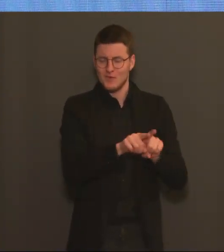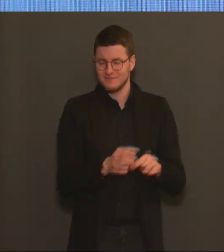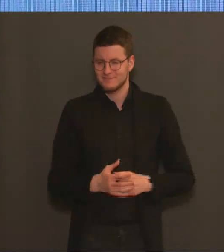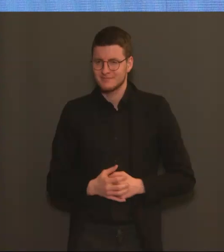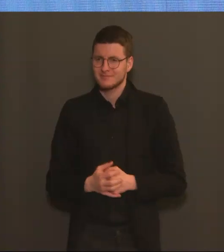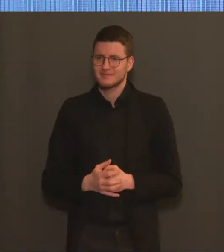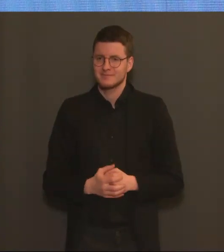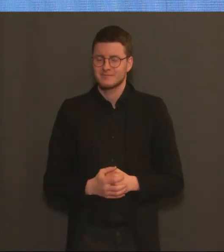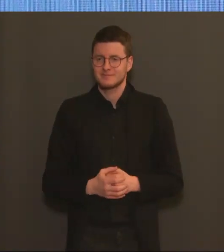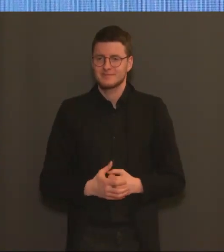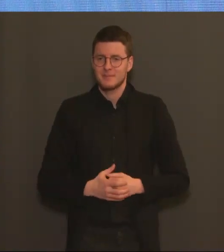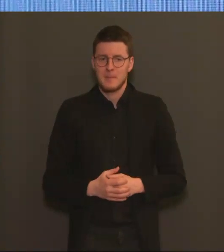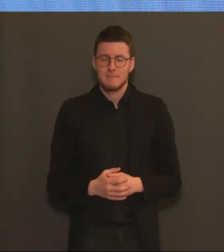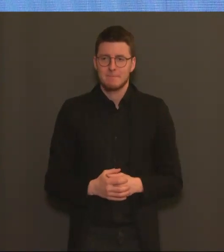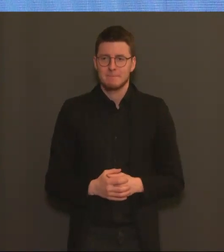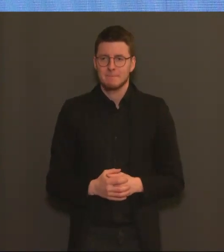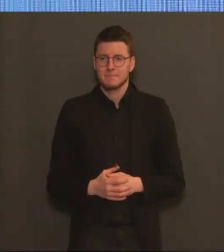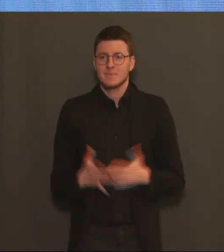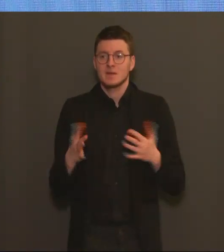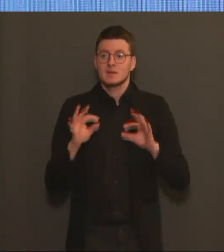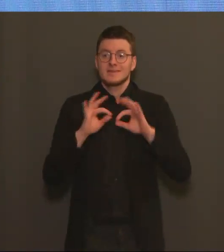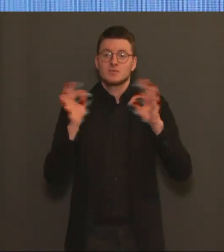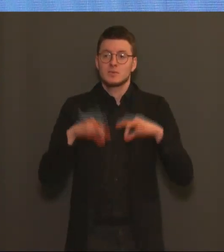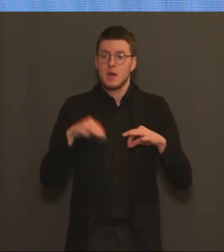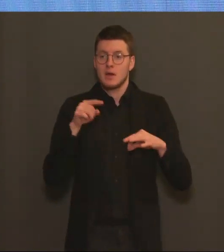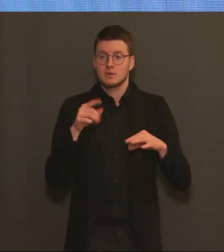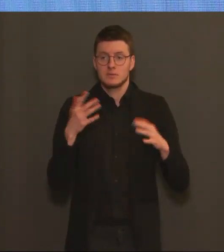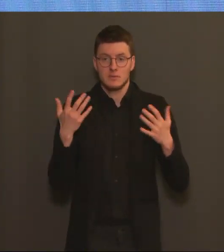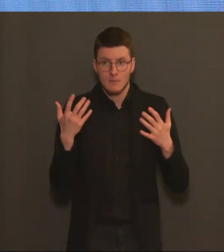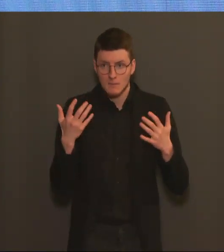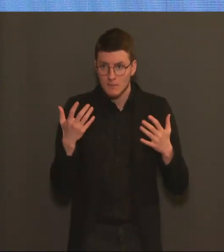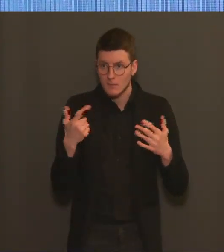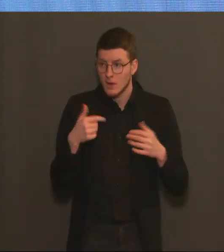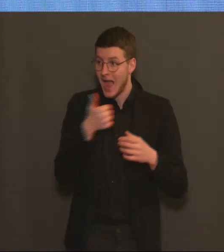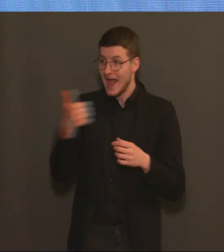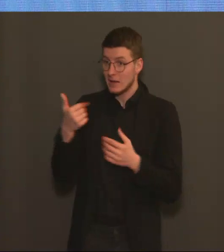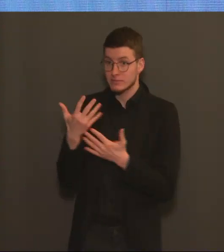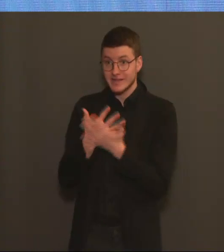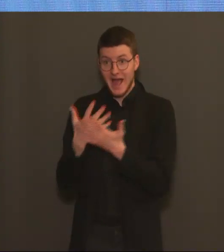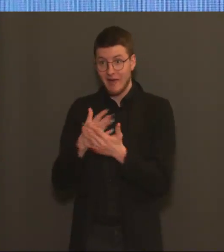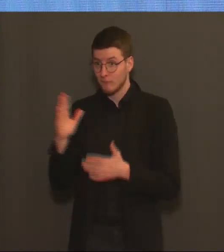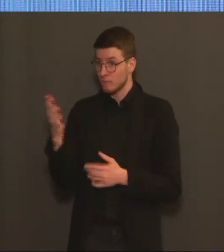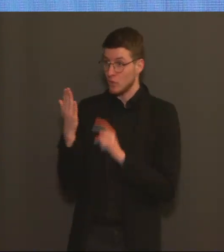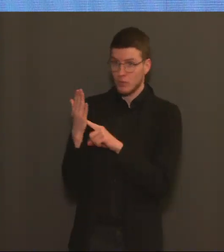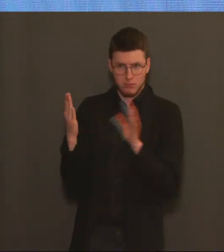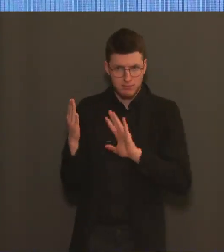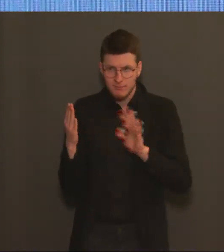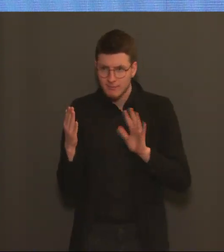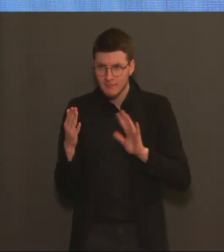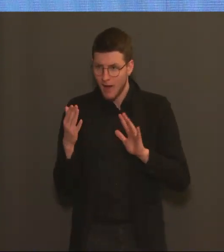Deze resultaten zijn meer dan alleen cijfers. Ze geven ons